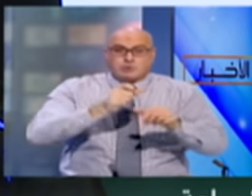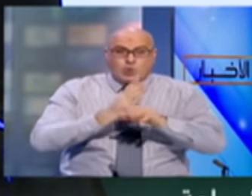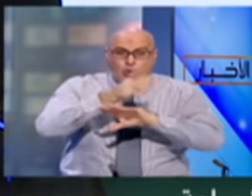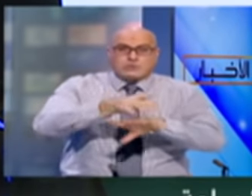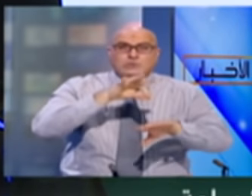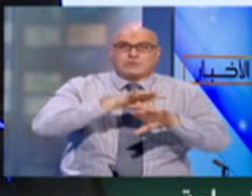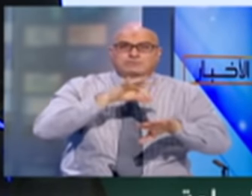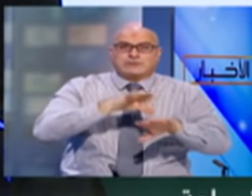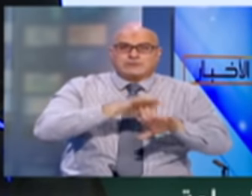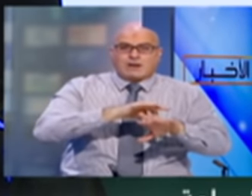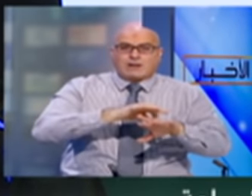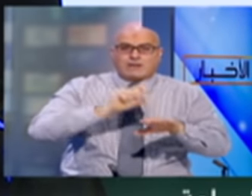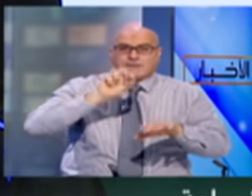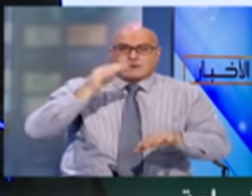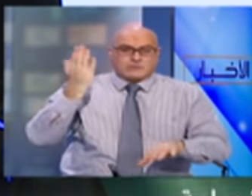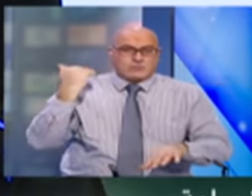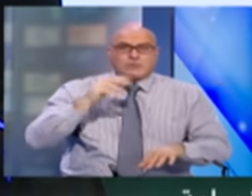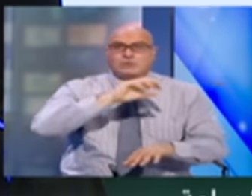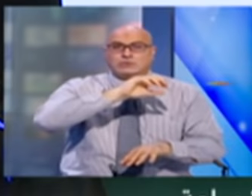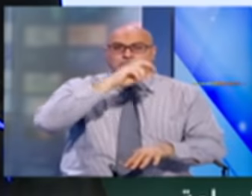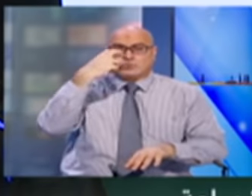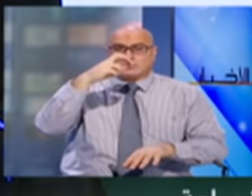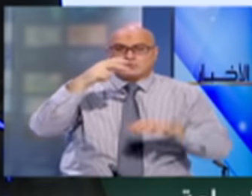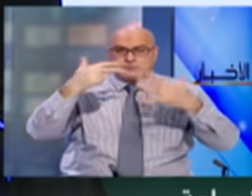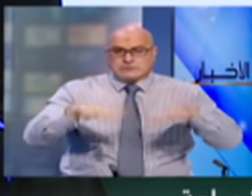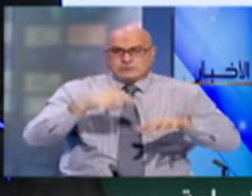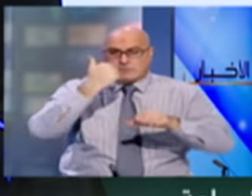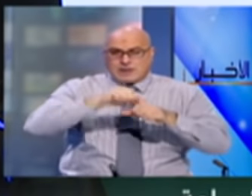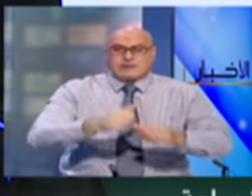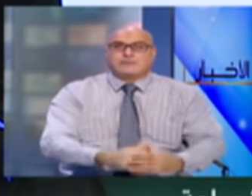خضعت للاستشفاء خلال 24 ساعة الماضية عددهم 218 مريض.